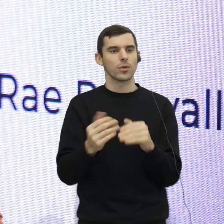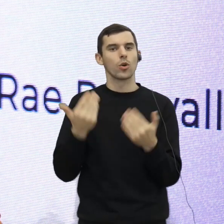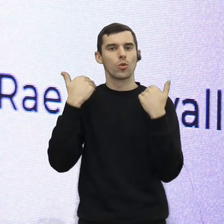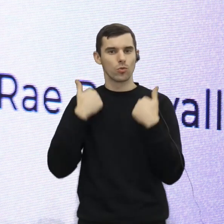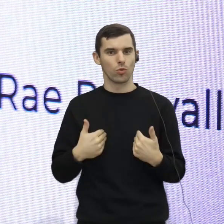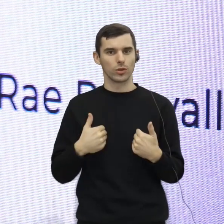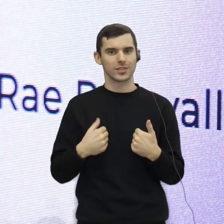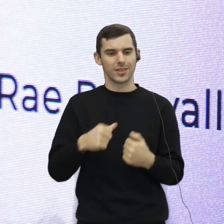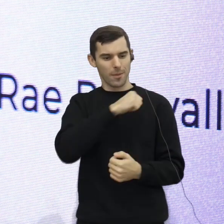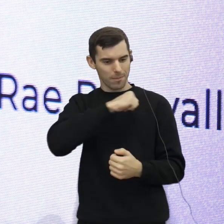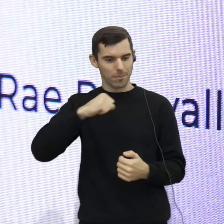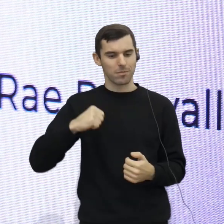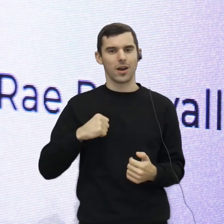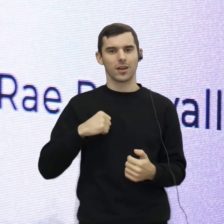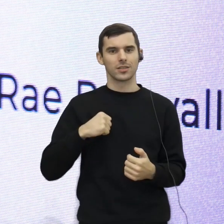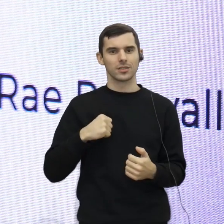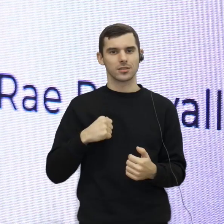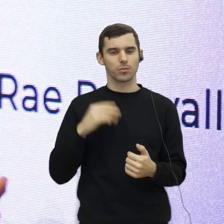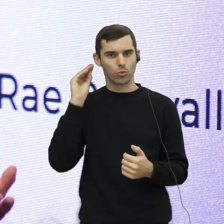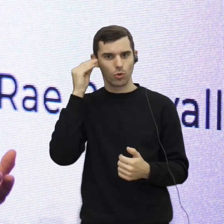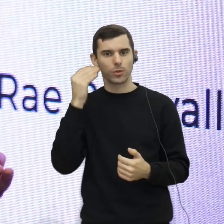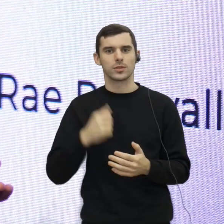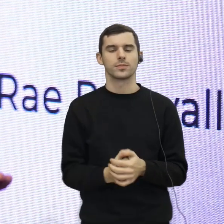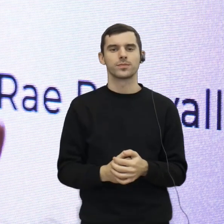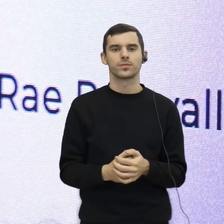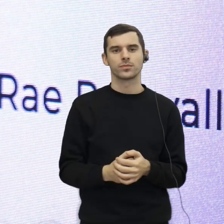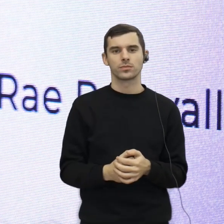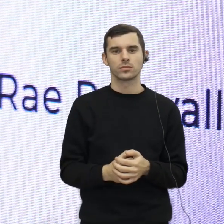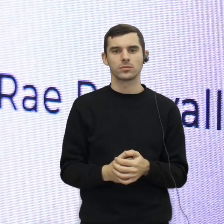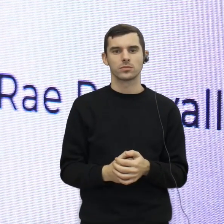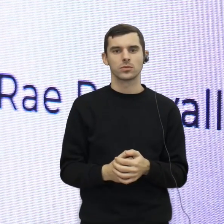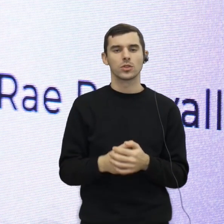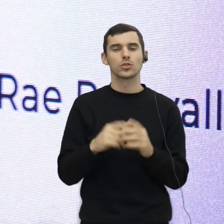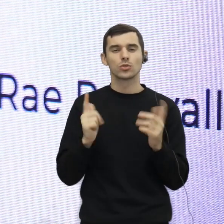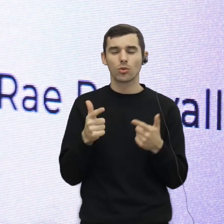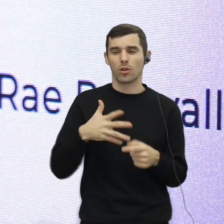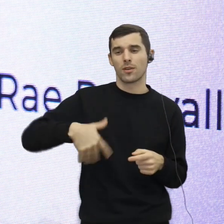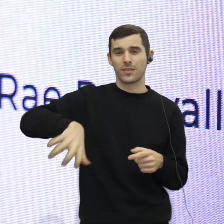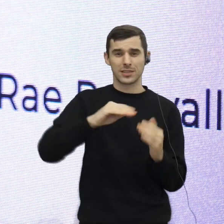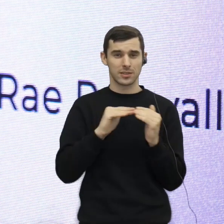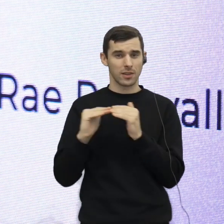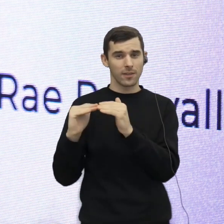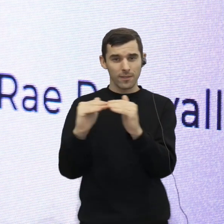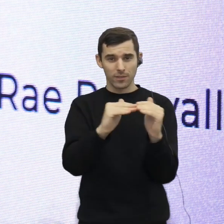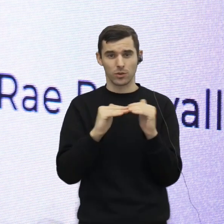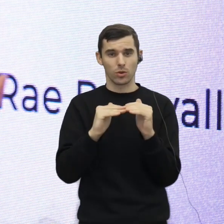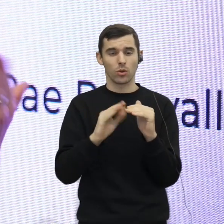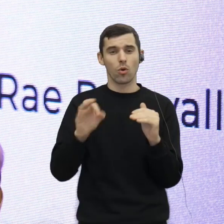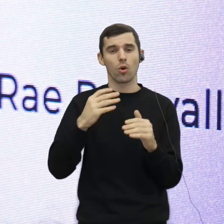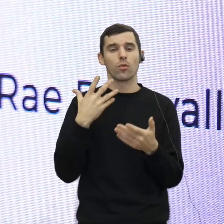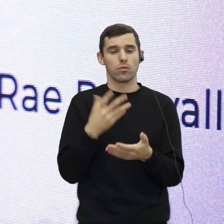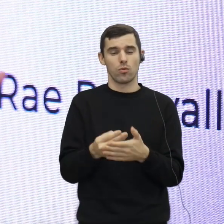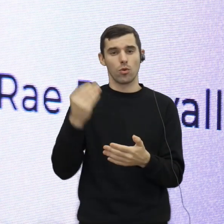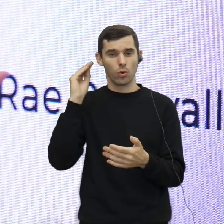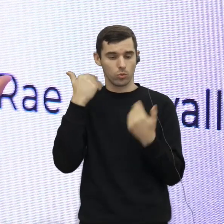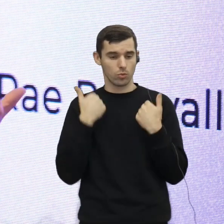nėra, kad irgi kūno autonomija tik trans žmonėms. Ne, kūno autonomija visiems, teisė į savo kūną, kad jis būtų